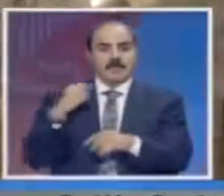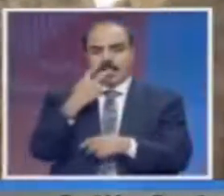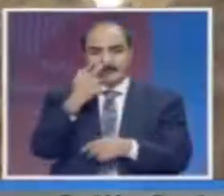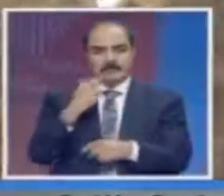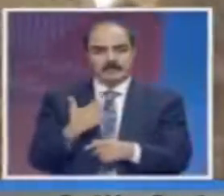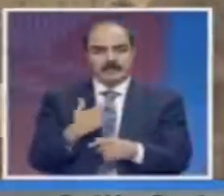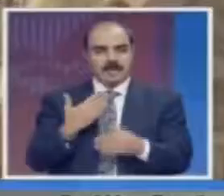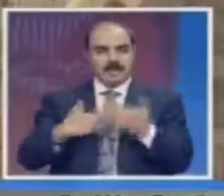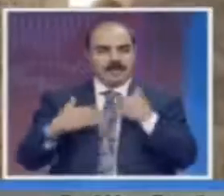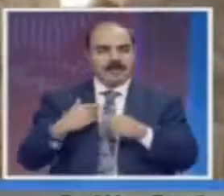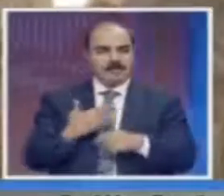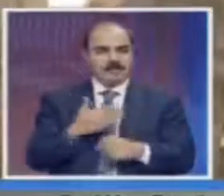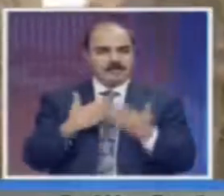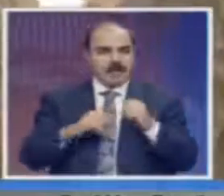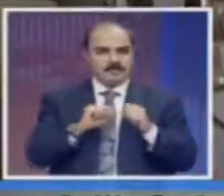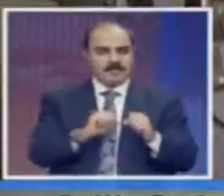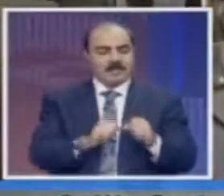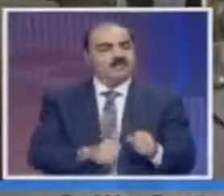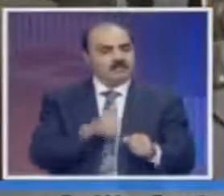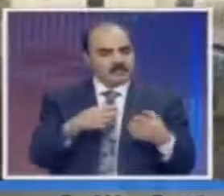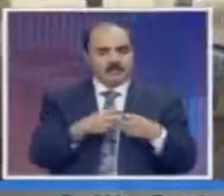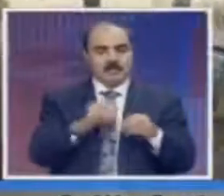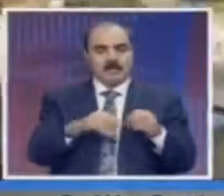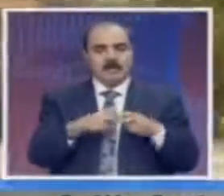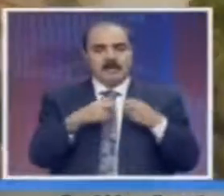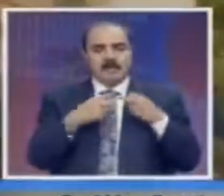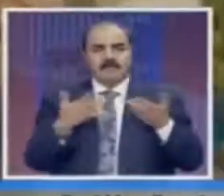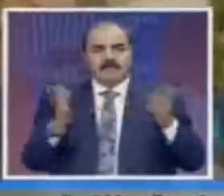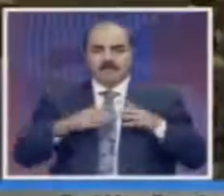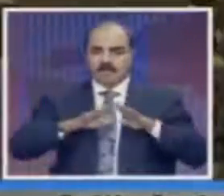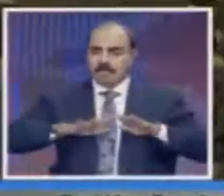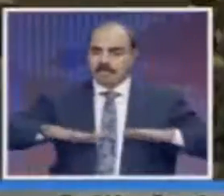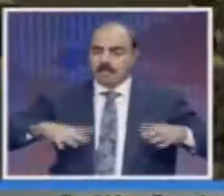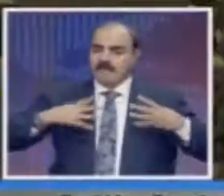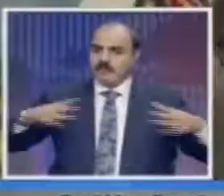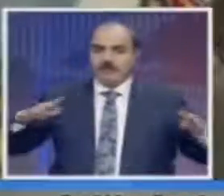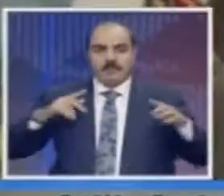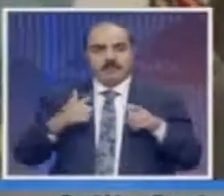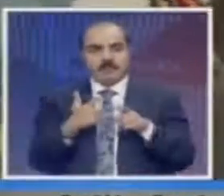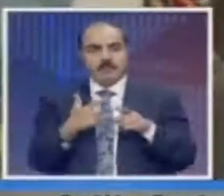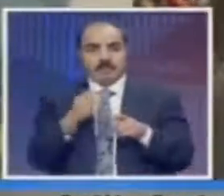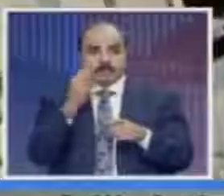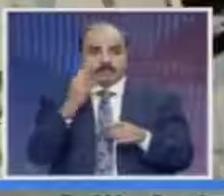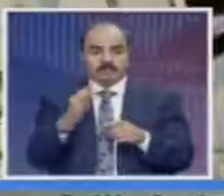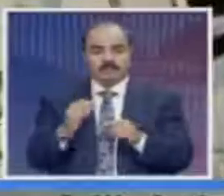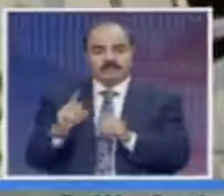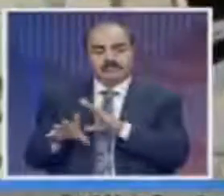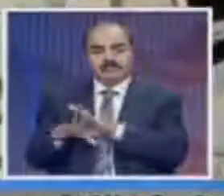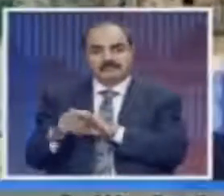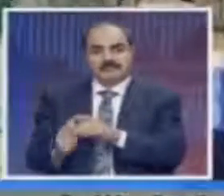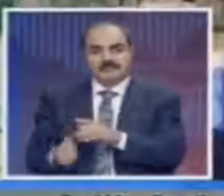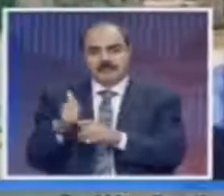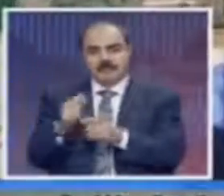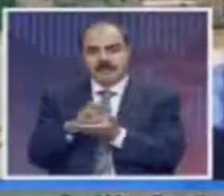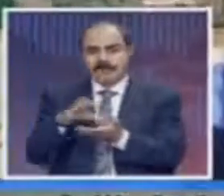القدماء وضحايا ومصابي الحرب. واحتوى المعرض على ساحات عرض مكشوفة للأسلحة والمعدات التي شاركت في